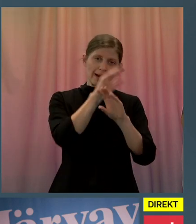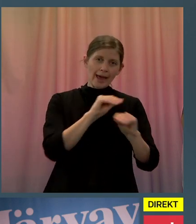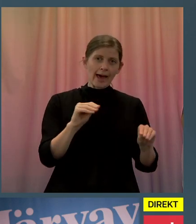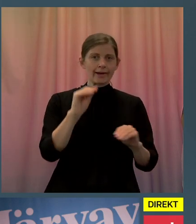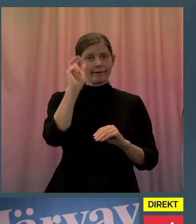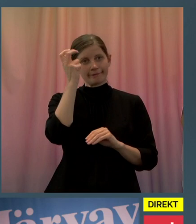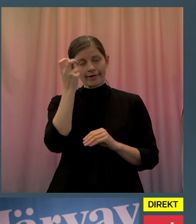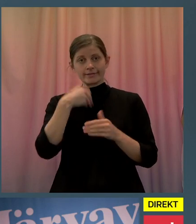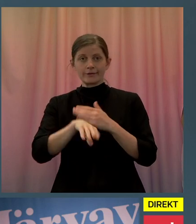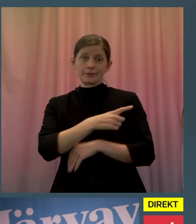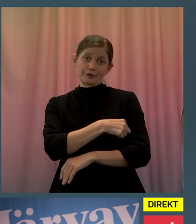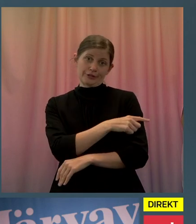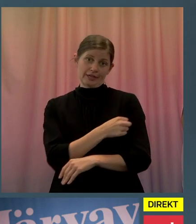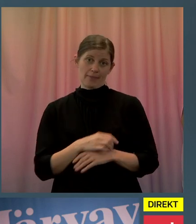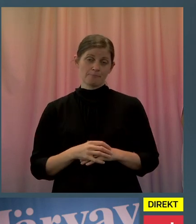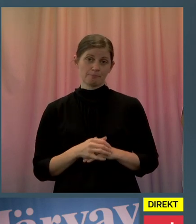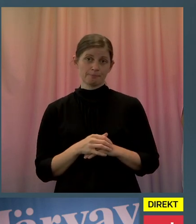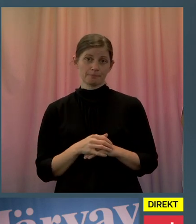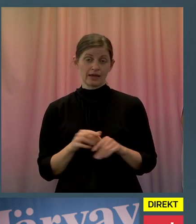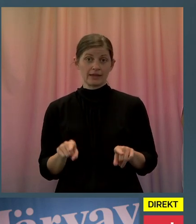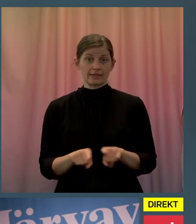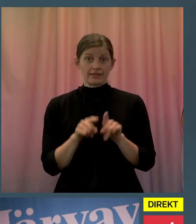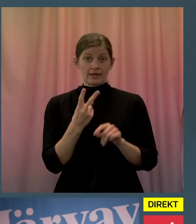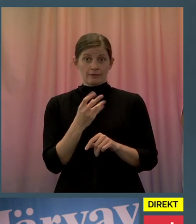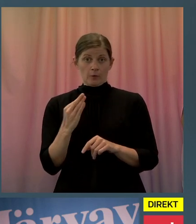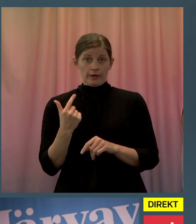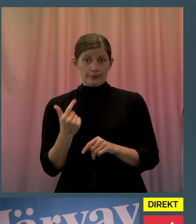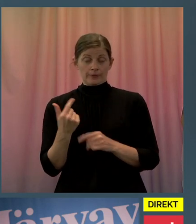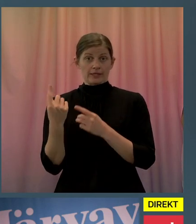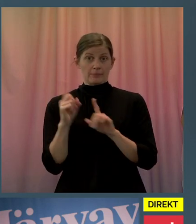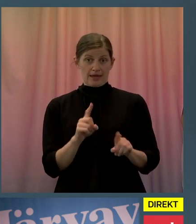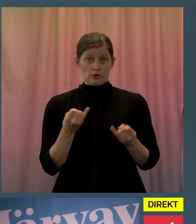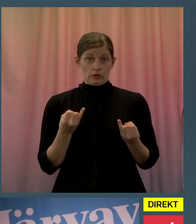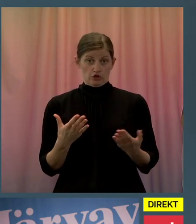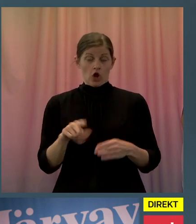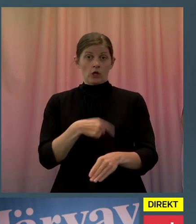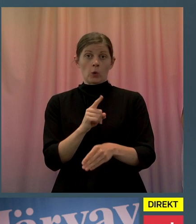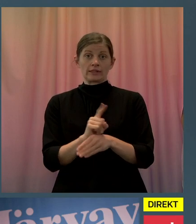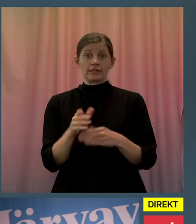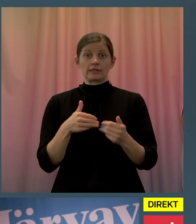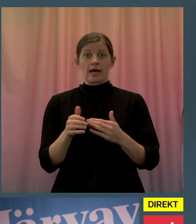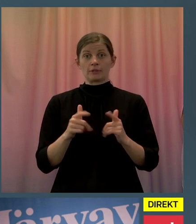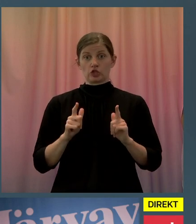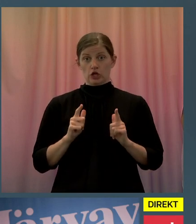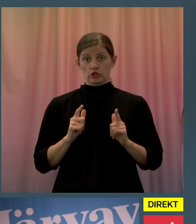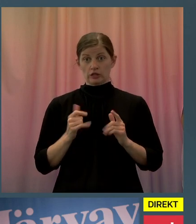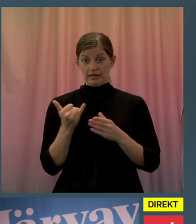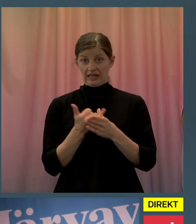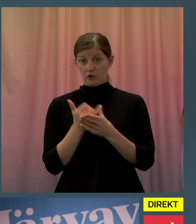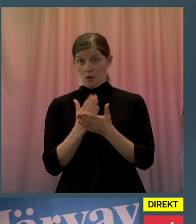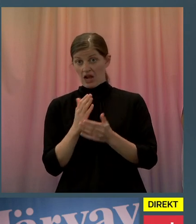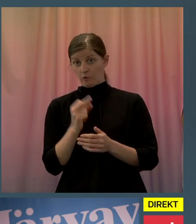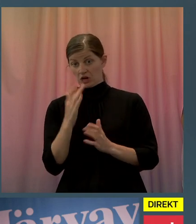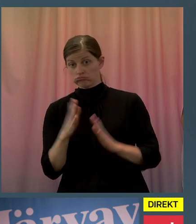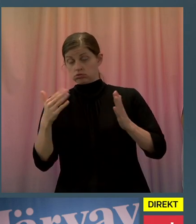eller är undersköterska. Nästan 200 000 människor är nu långtidsarbetslösa. Om ett halvår kan de vara